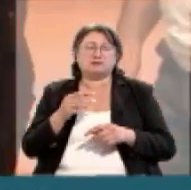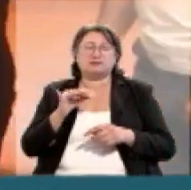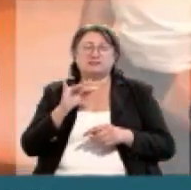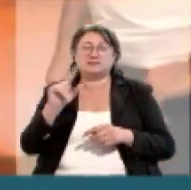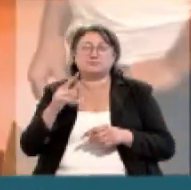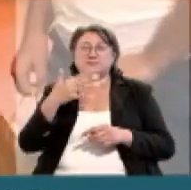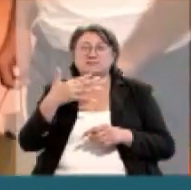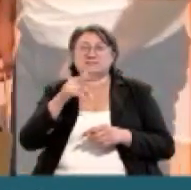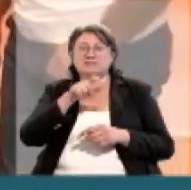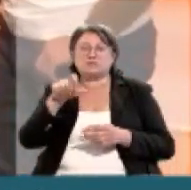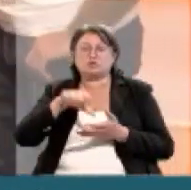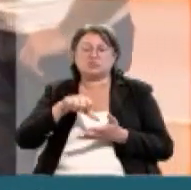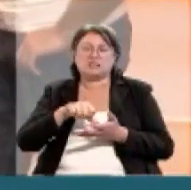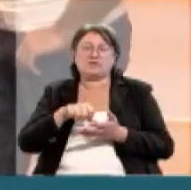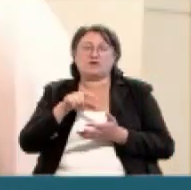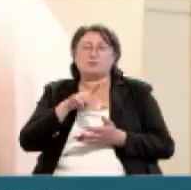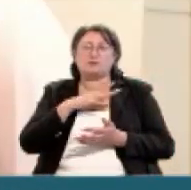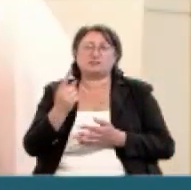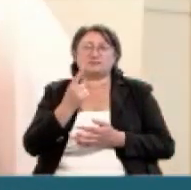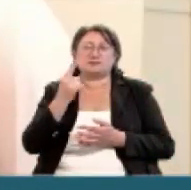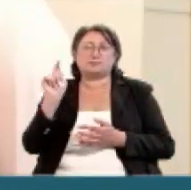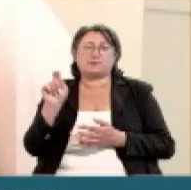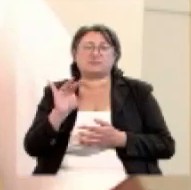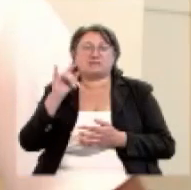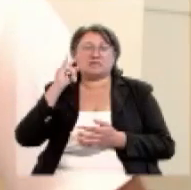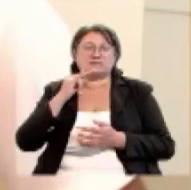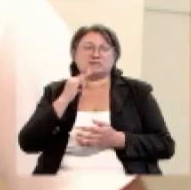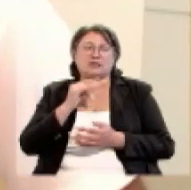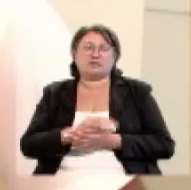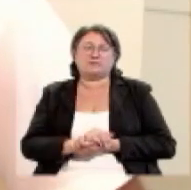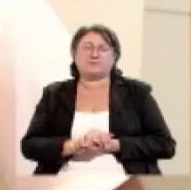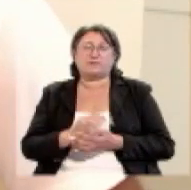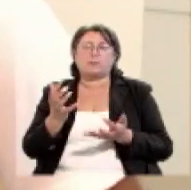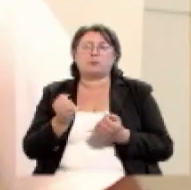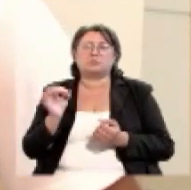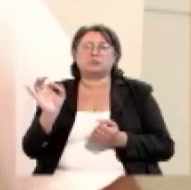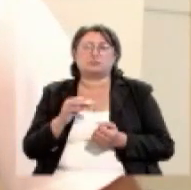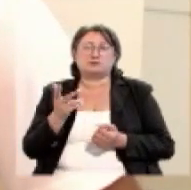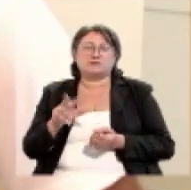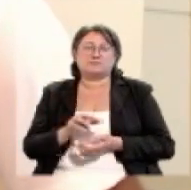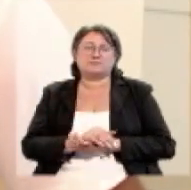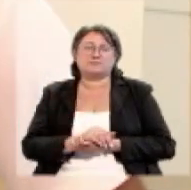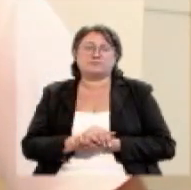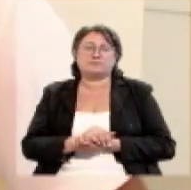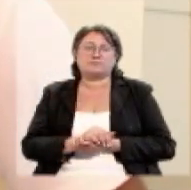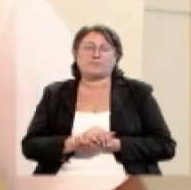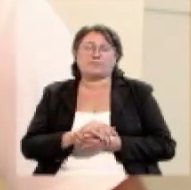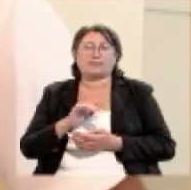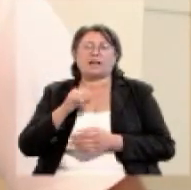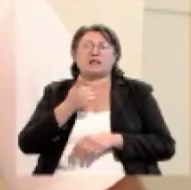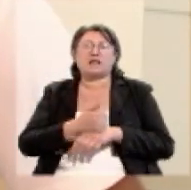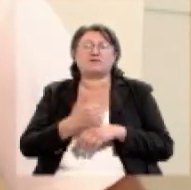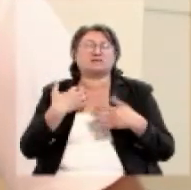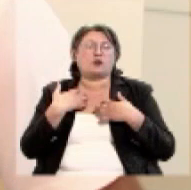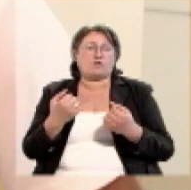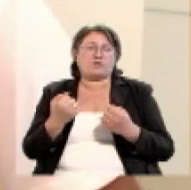алған, Қазақстаннан келген жалғыз өкілі болған. Самый главный здоровый, хороший мальчик будет. Спортшыда ең бастысы